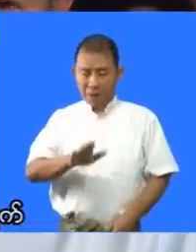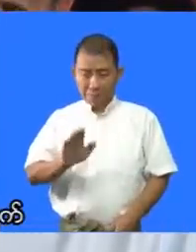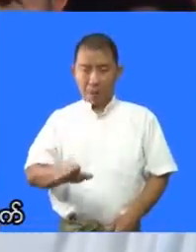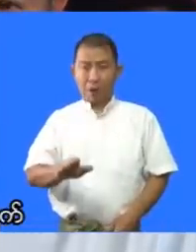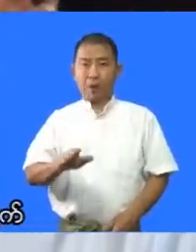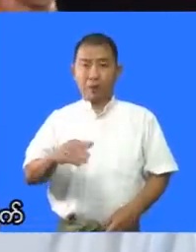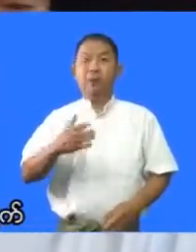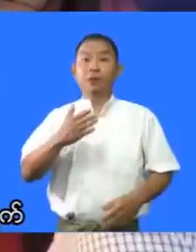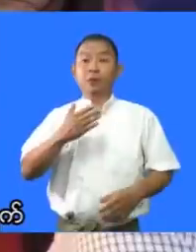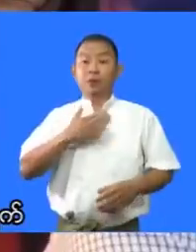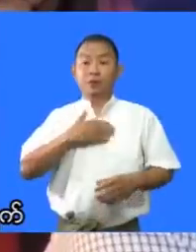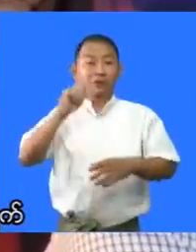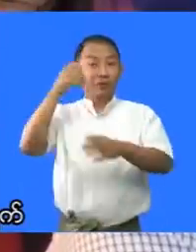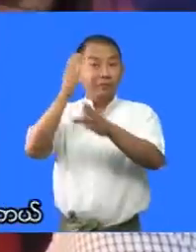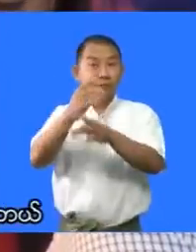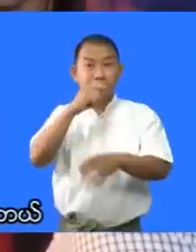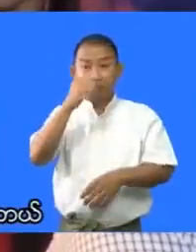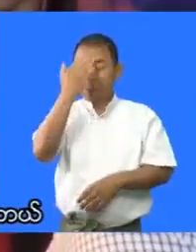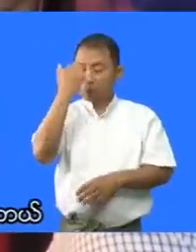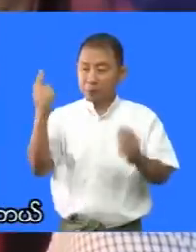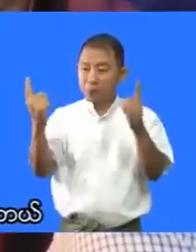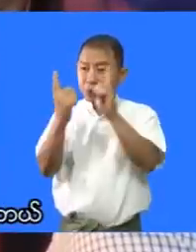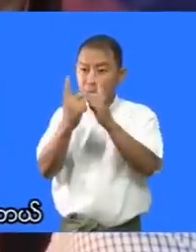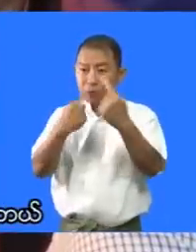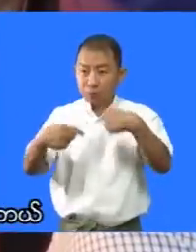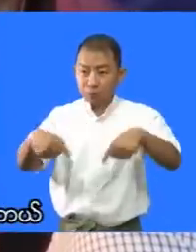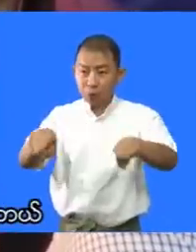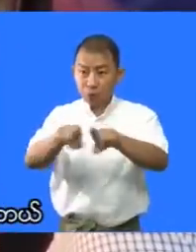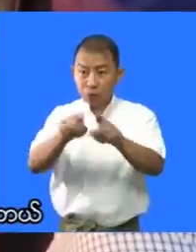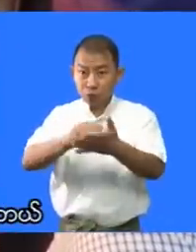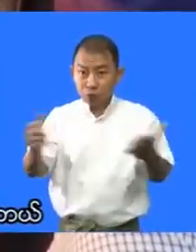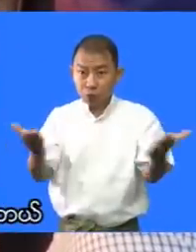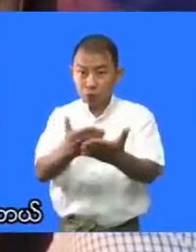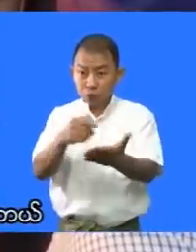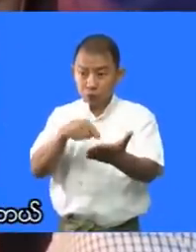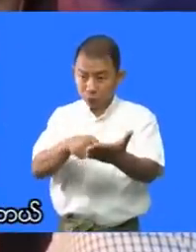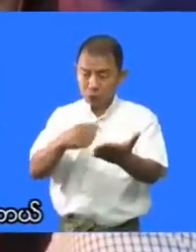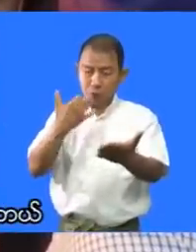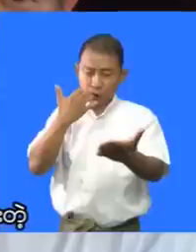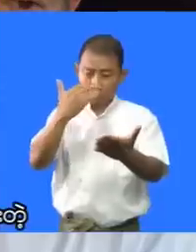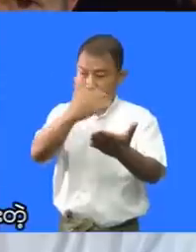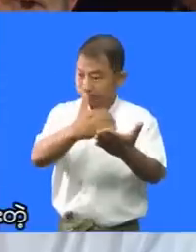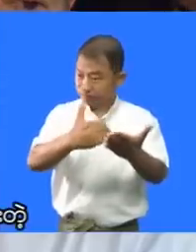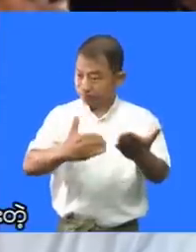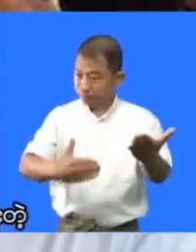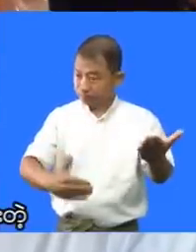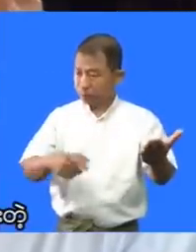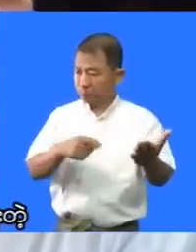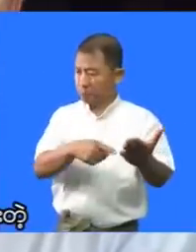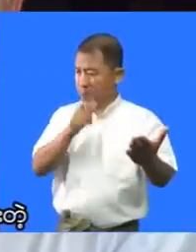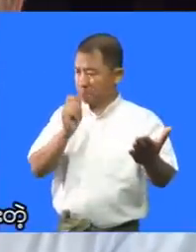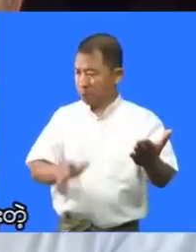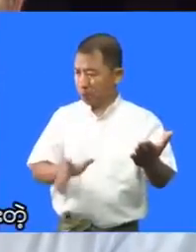ကိုစာချုပ်ချုပ်ဖို့ actor တွေနဲ့ကျွန်တော်တို့စာချုပ်ချုပ်ဖို့အတွက်ကျွန်တော်တို့ friend တွေလုပ်ကြတယ်ကျွန်တော်ဒီလိုလုပ်ရင်တော့ကောင်းမယ်ဆိုပြီးဆွေးနွေးကြတယ်ဒါပေမဲ့ထုတ်လို့သူဘ